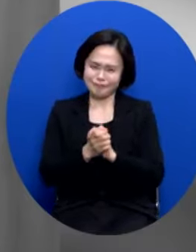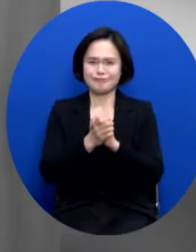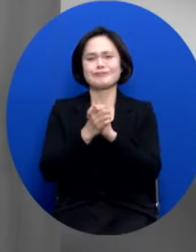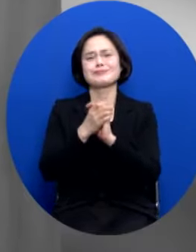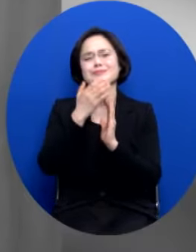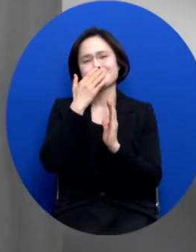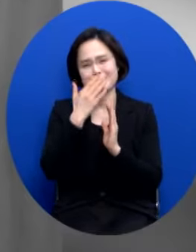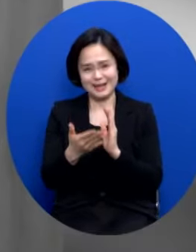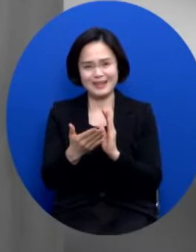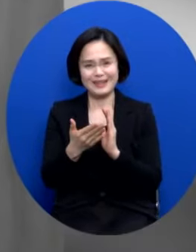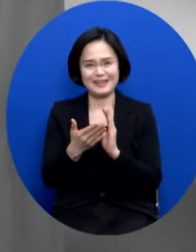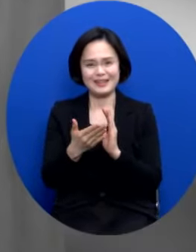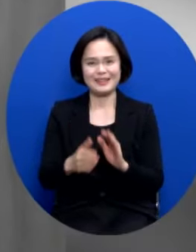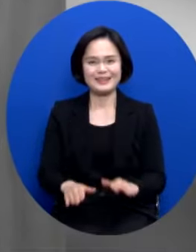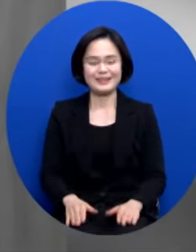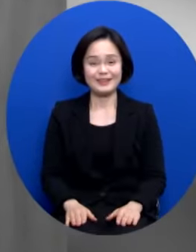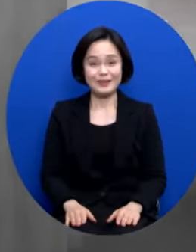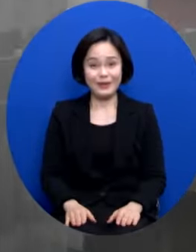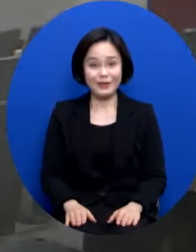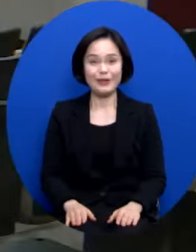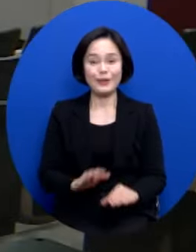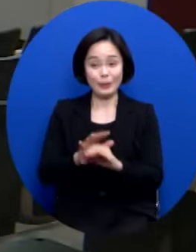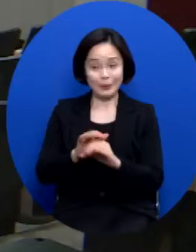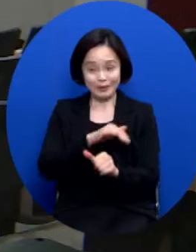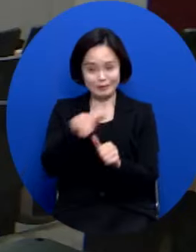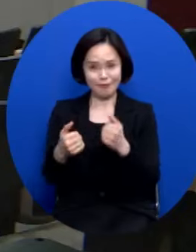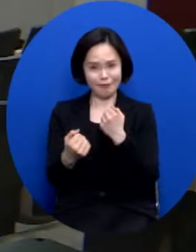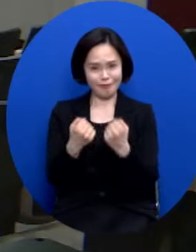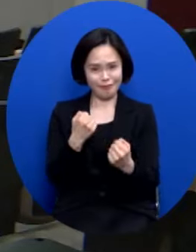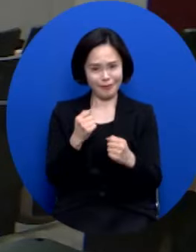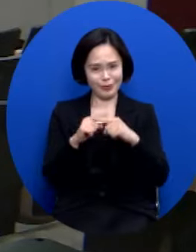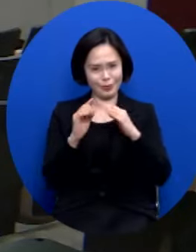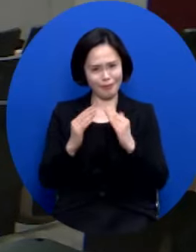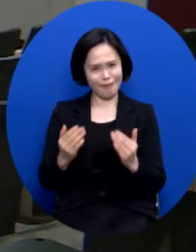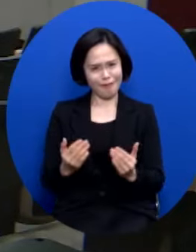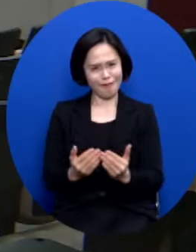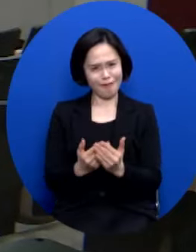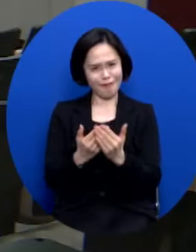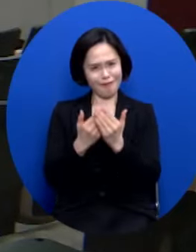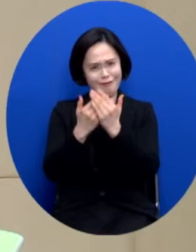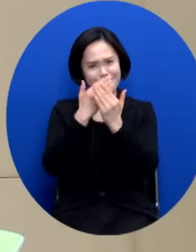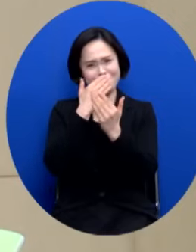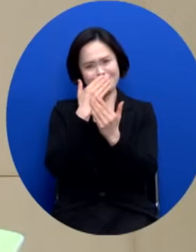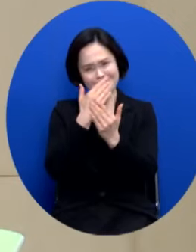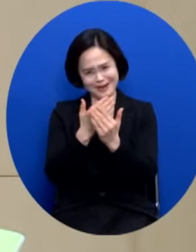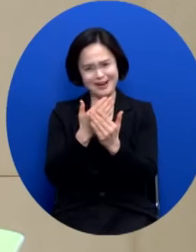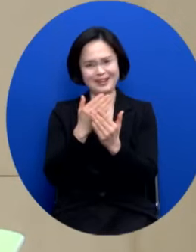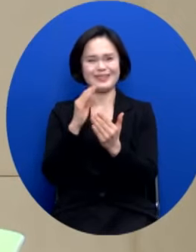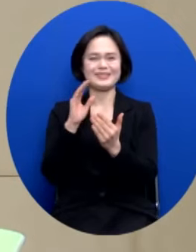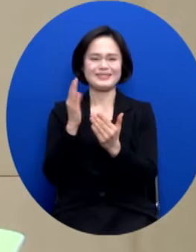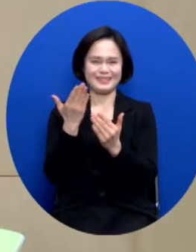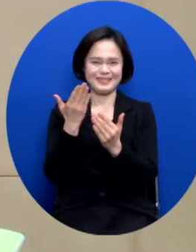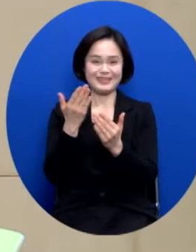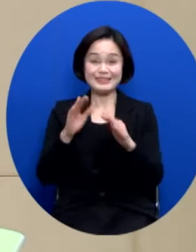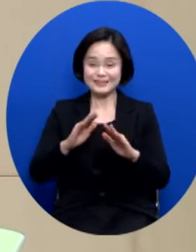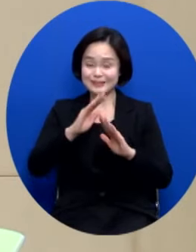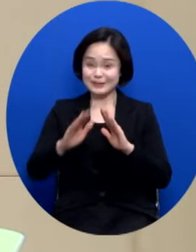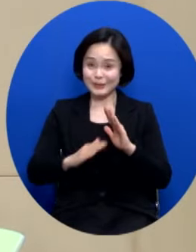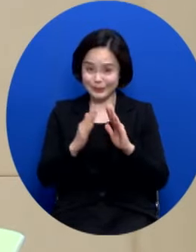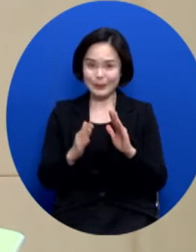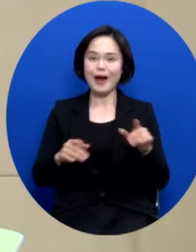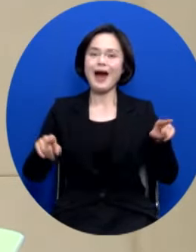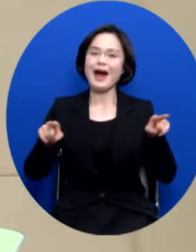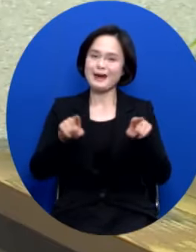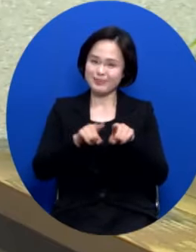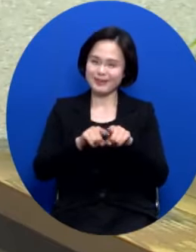수원 종로교회는 조금씩 성장했습니다. 이제는 성도들이 서로 참여를 원할 만큼 호응을 얻고 있는 말씀